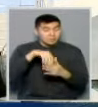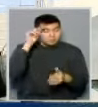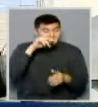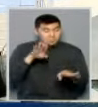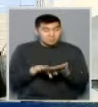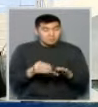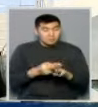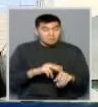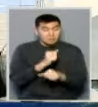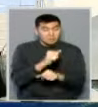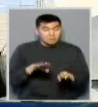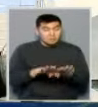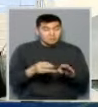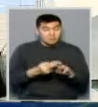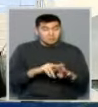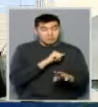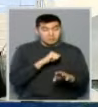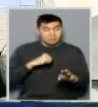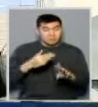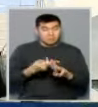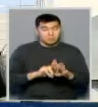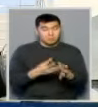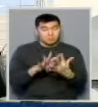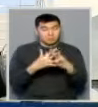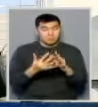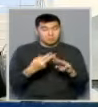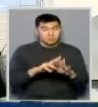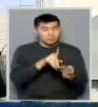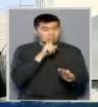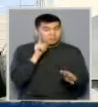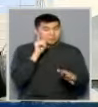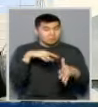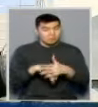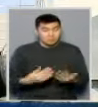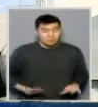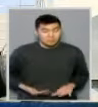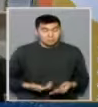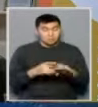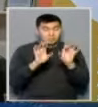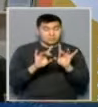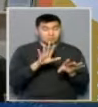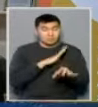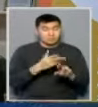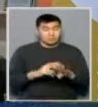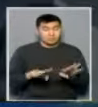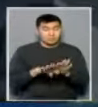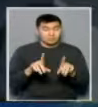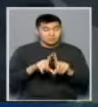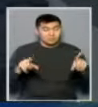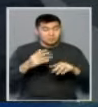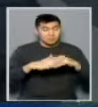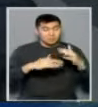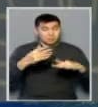жөнінде тоқталып өтті. Себебі өзінің ауылдың жасы екені, өзінің жалпылама қысқаша өмір баянын атап өтті. Осыдан соң мейман білім